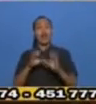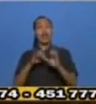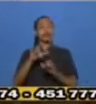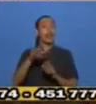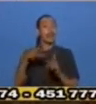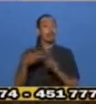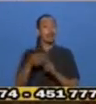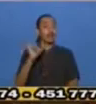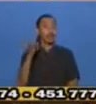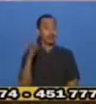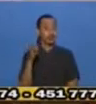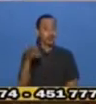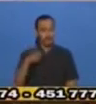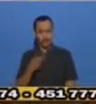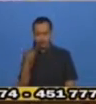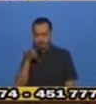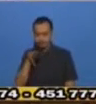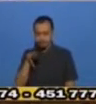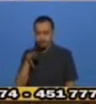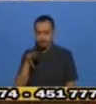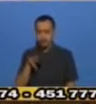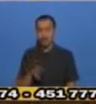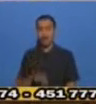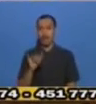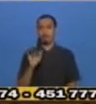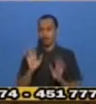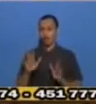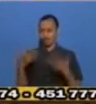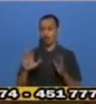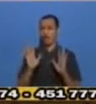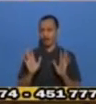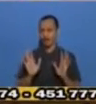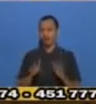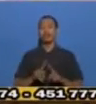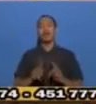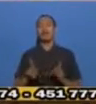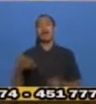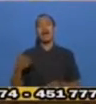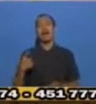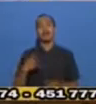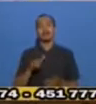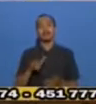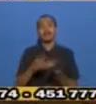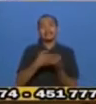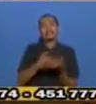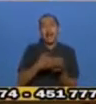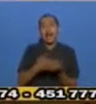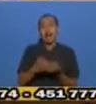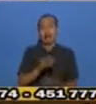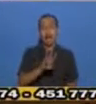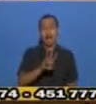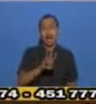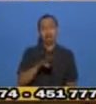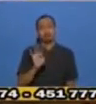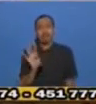SLB di Jogja itu sebagian besar sudah. Tapi masih tercecer, misalnya dalam satu SLB itu ada 3-4 anak yang belum karena itu tadi